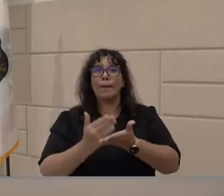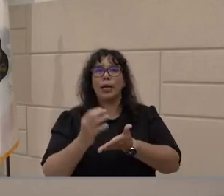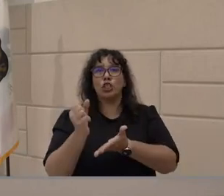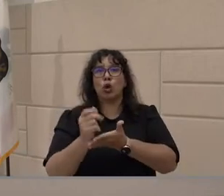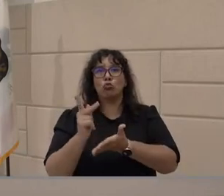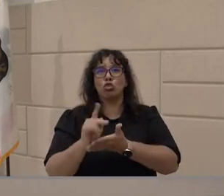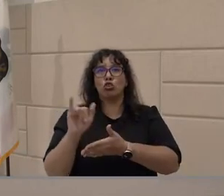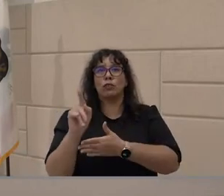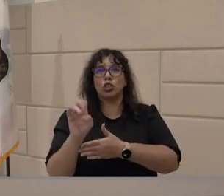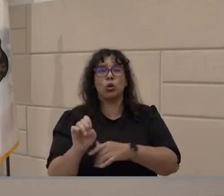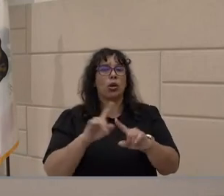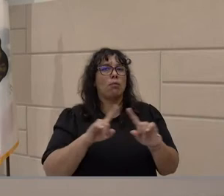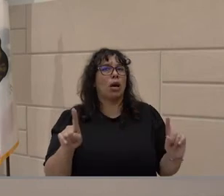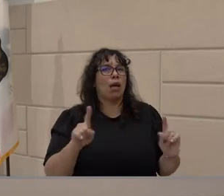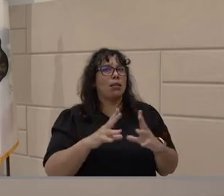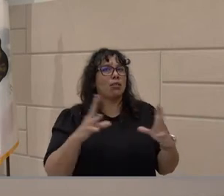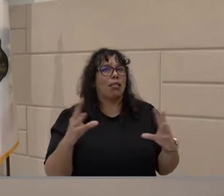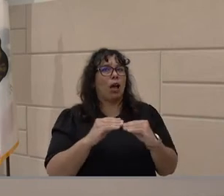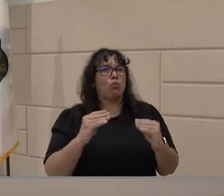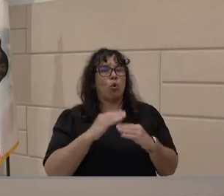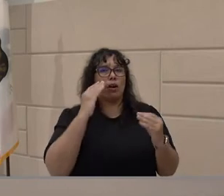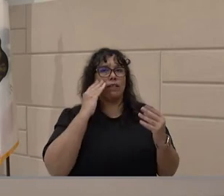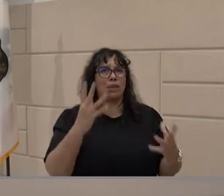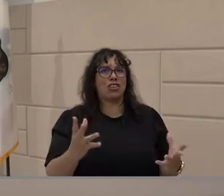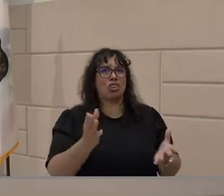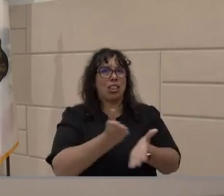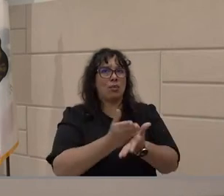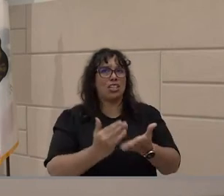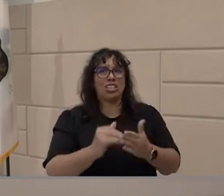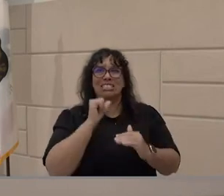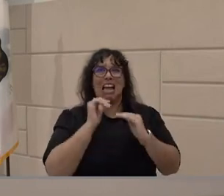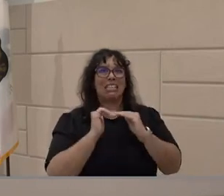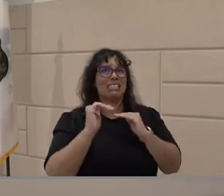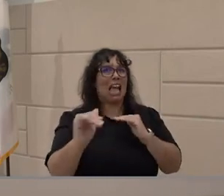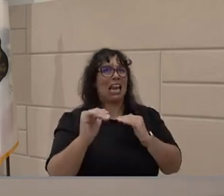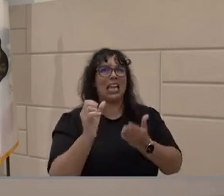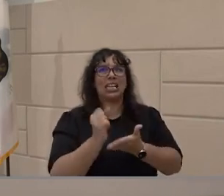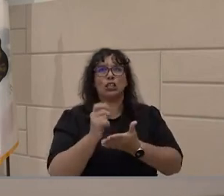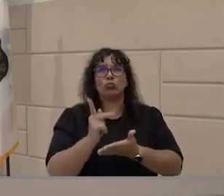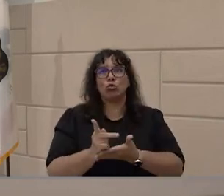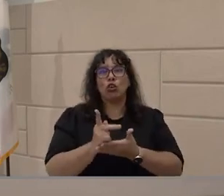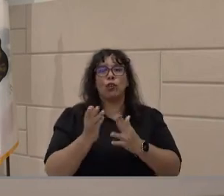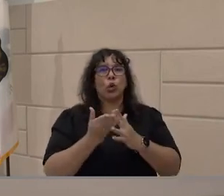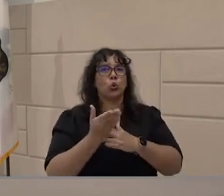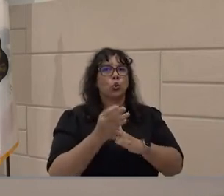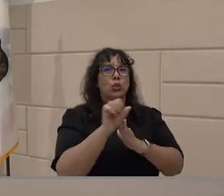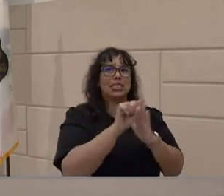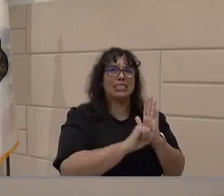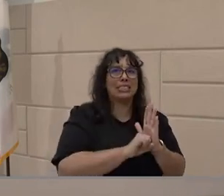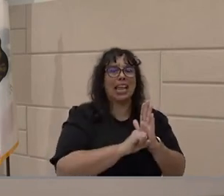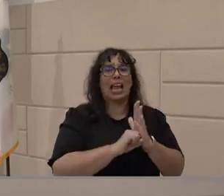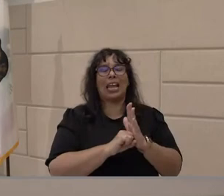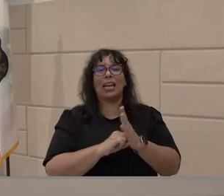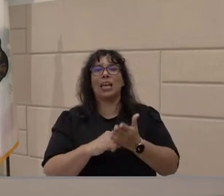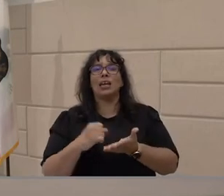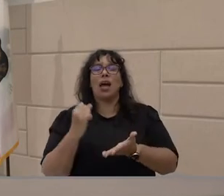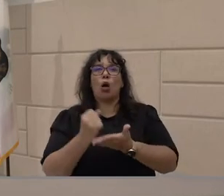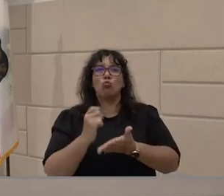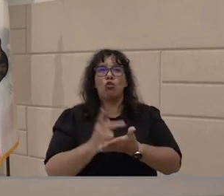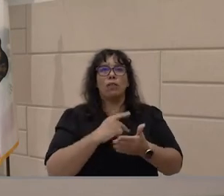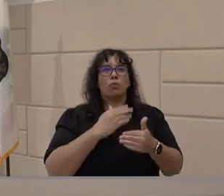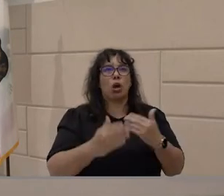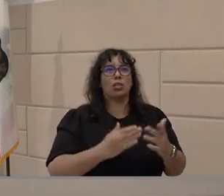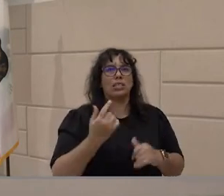ង្ហាញជូនគណៈកម្មការសាលារៀនមានកិច្ចការផ្សេងផ្សេងដែលយើងនឹងផ្ញើរៀបដាក់ប